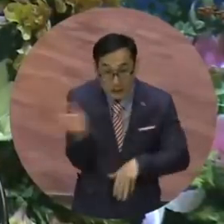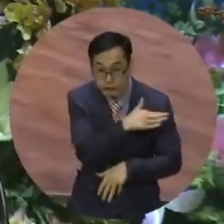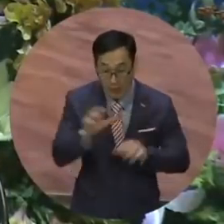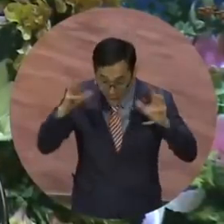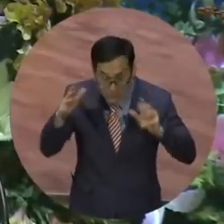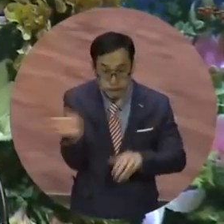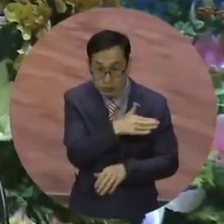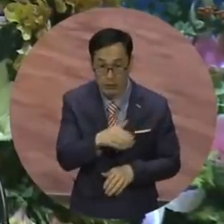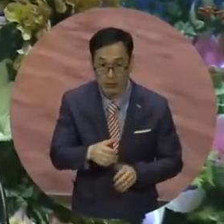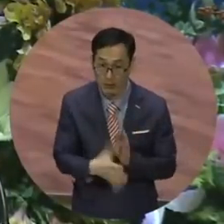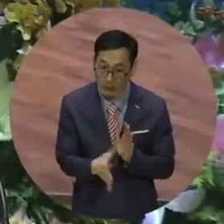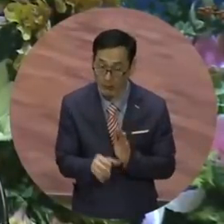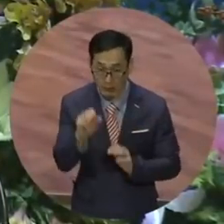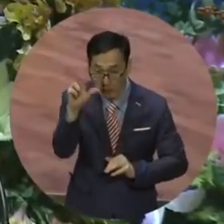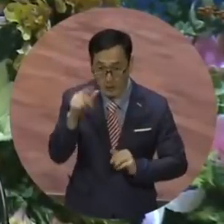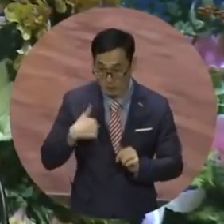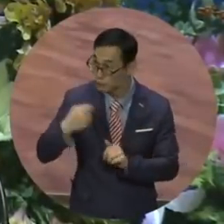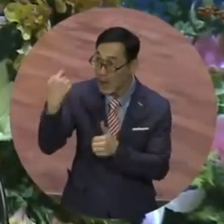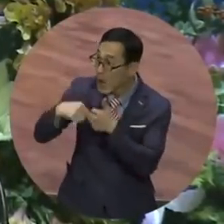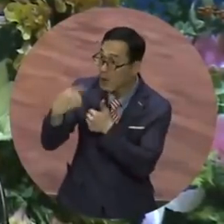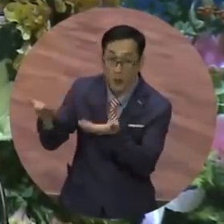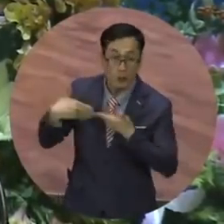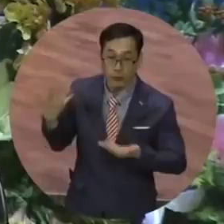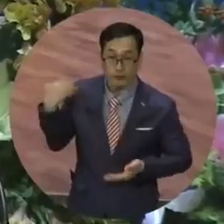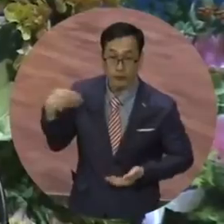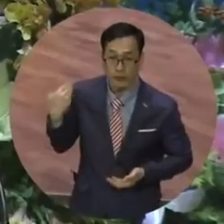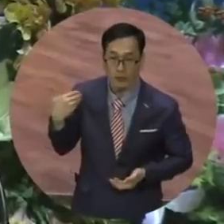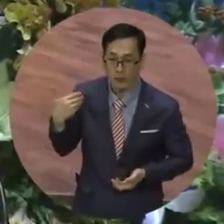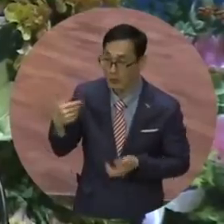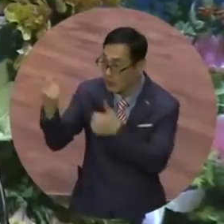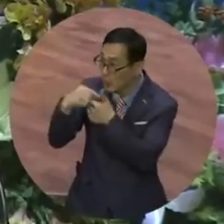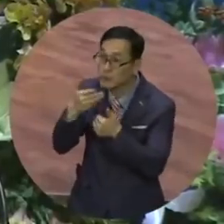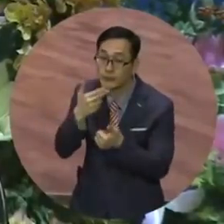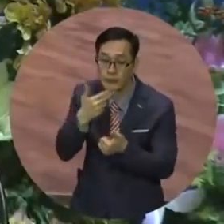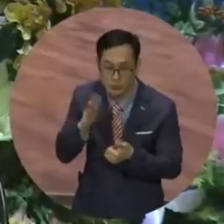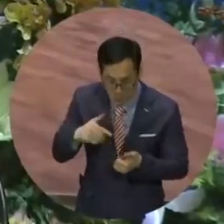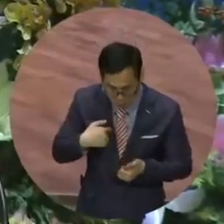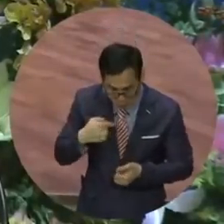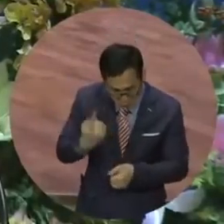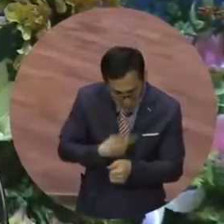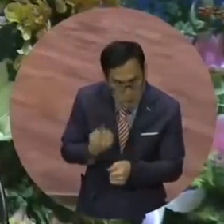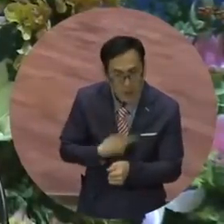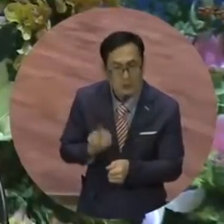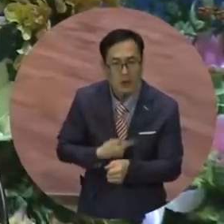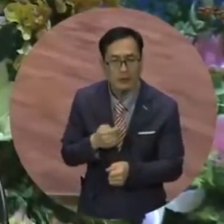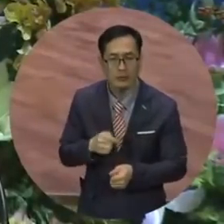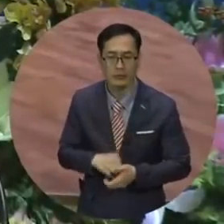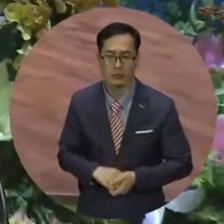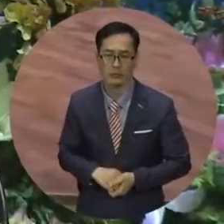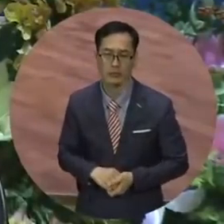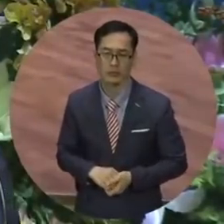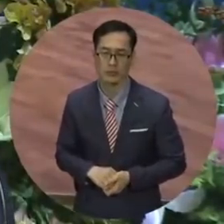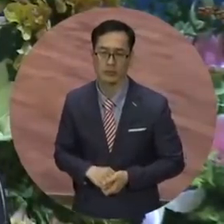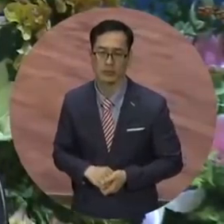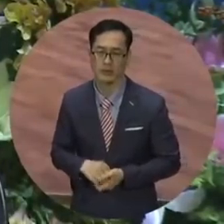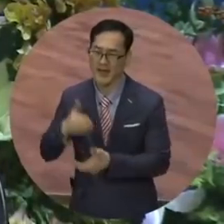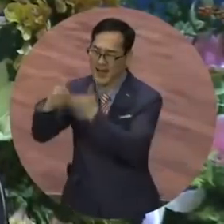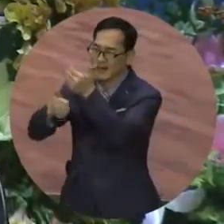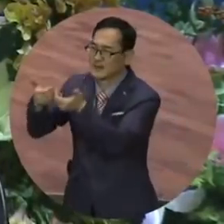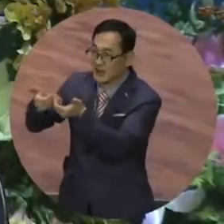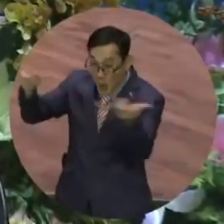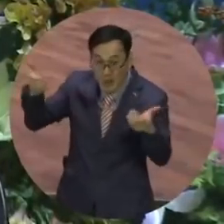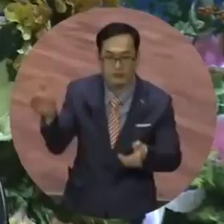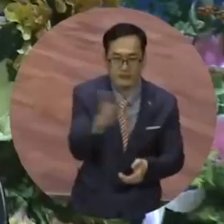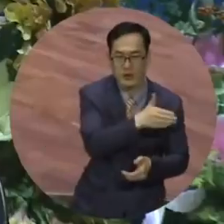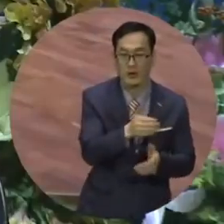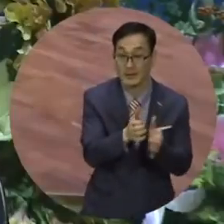이 죄를 범한 인간은요, 어떻게 되느냐? 타락했어. 타락. 타락이 뭐요?